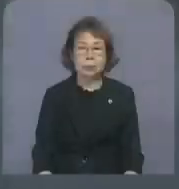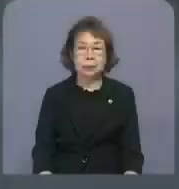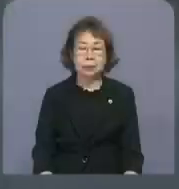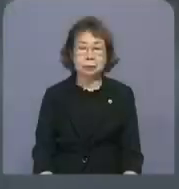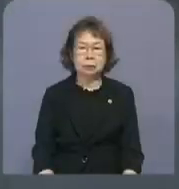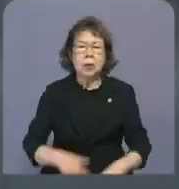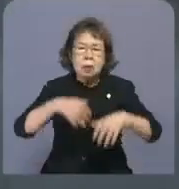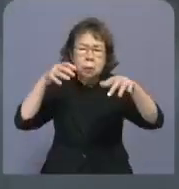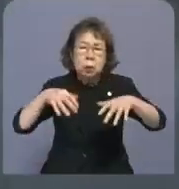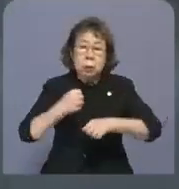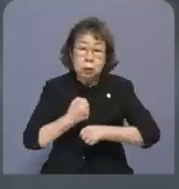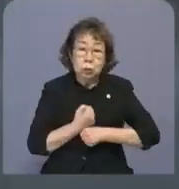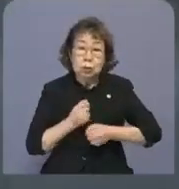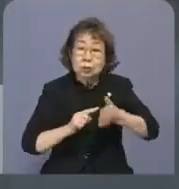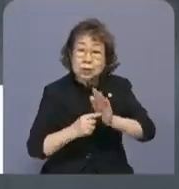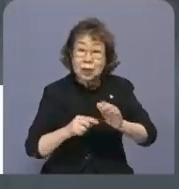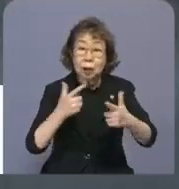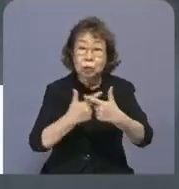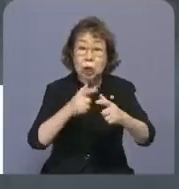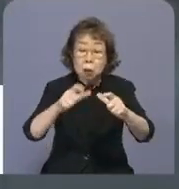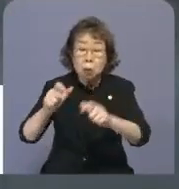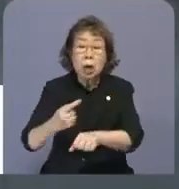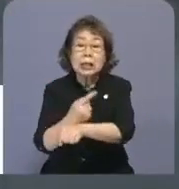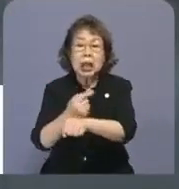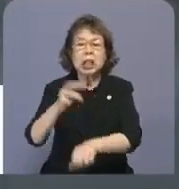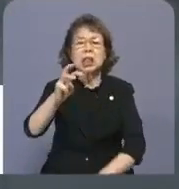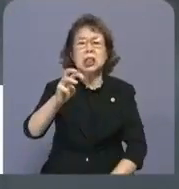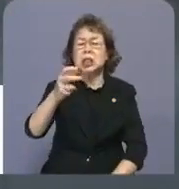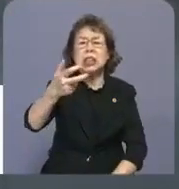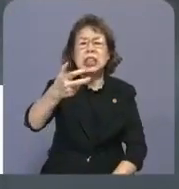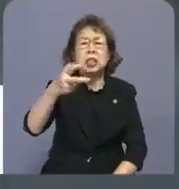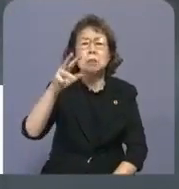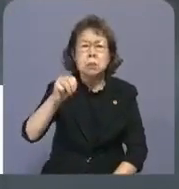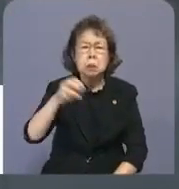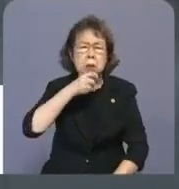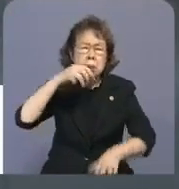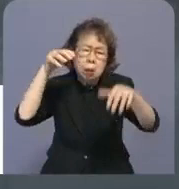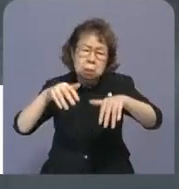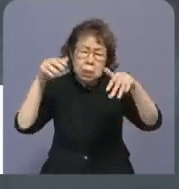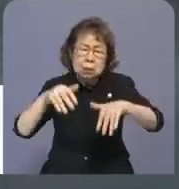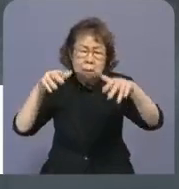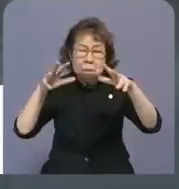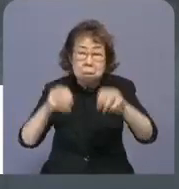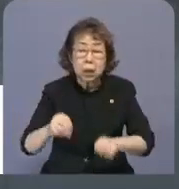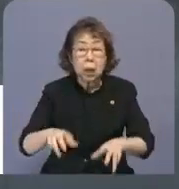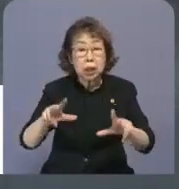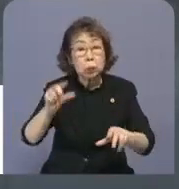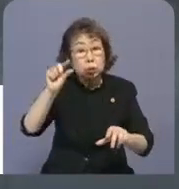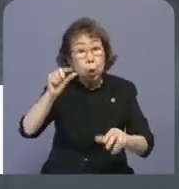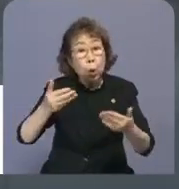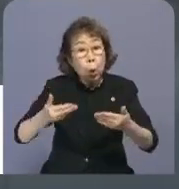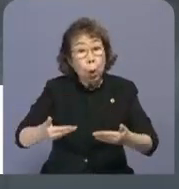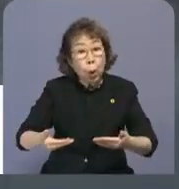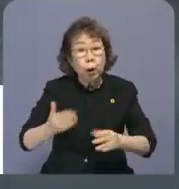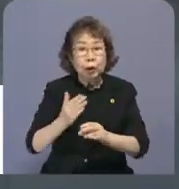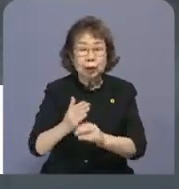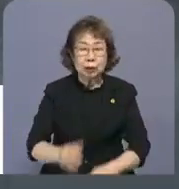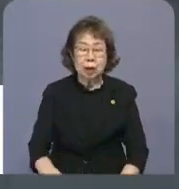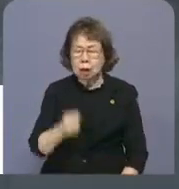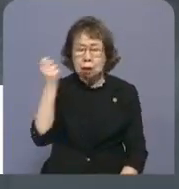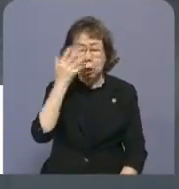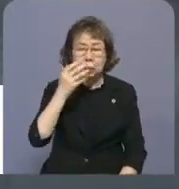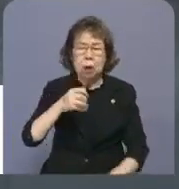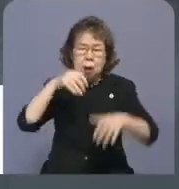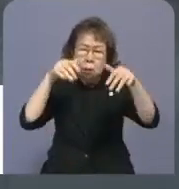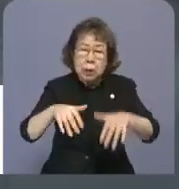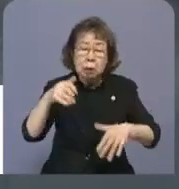4 홍 경보가 내려진 부산에는 지역에 따라 시간당 최고 70mm 에 강한 기회가 되었습니다 지금은 좀 자자 들었는데요 갑작스러운